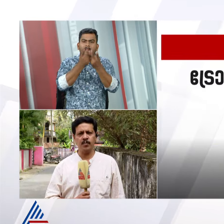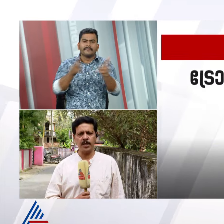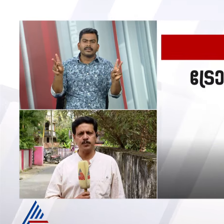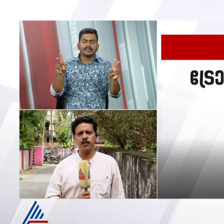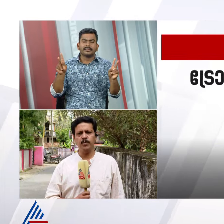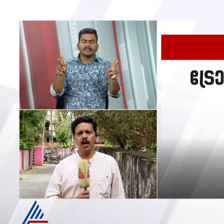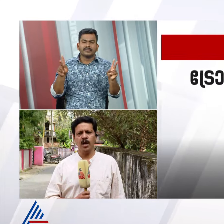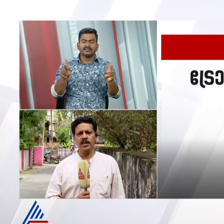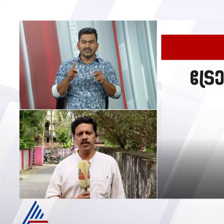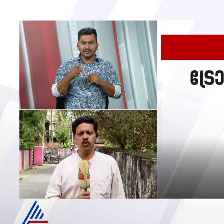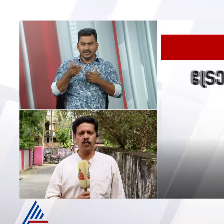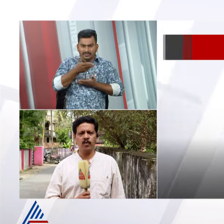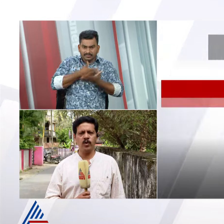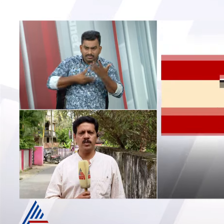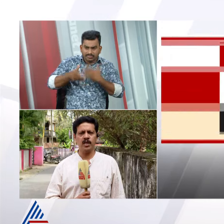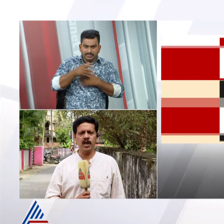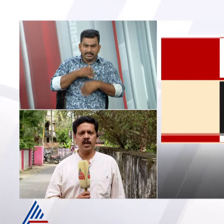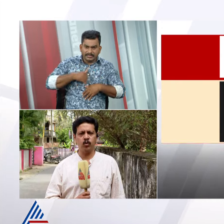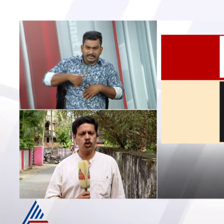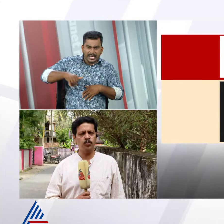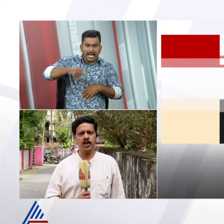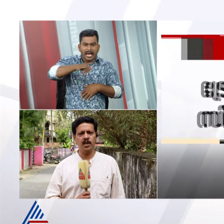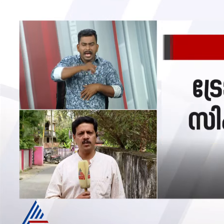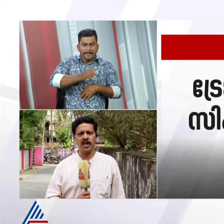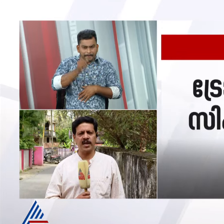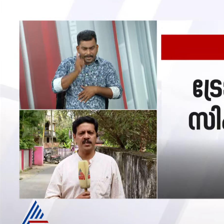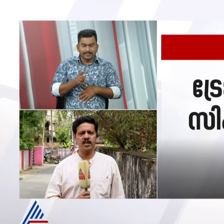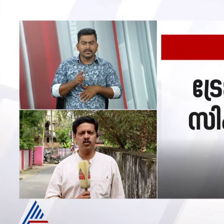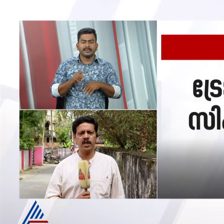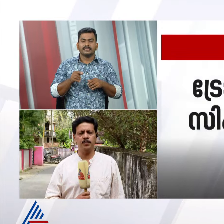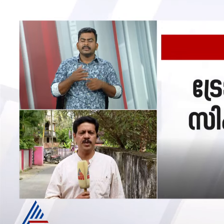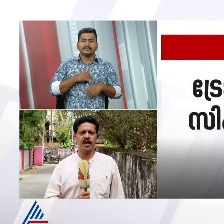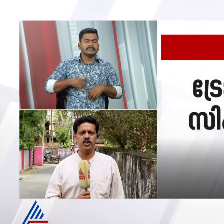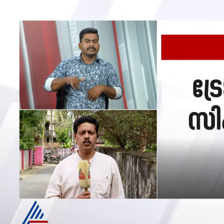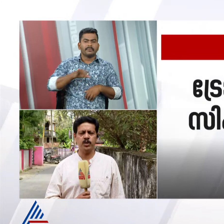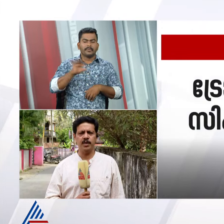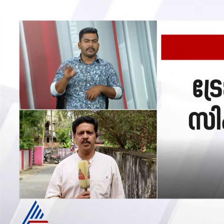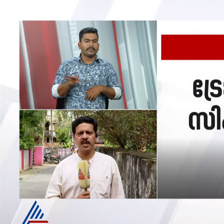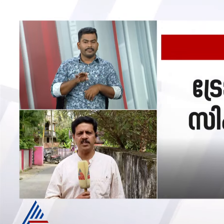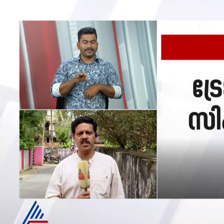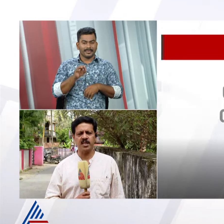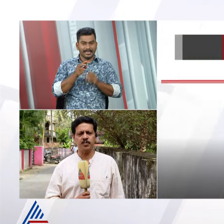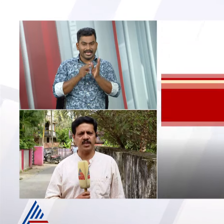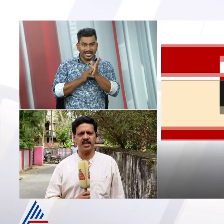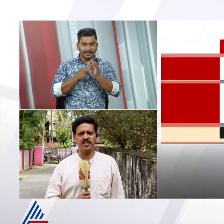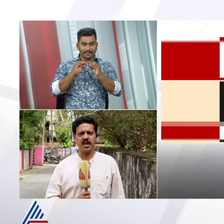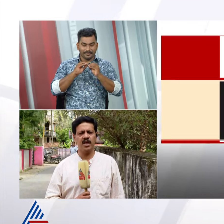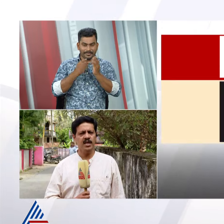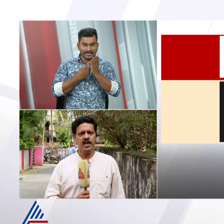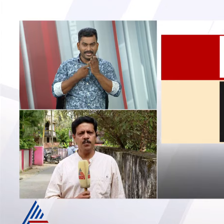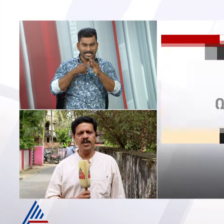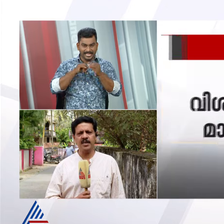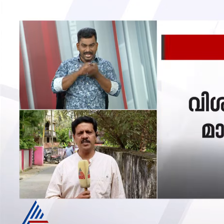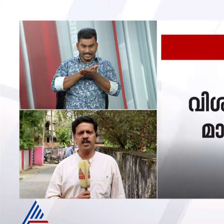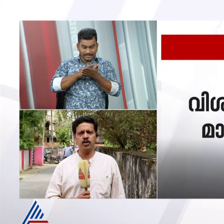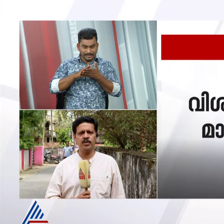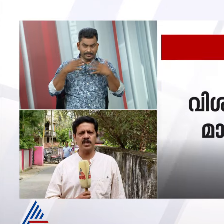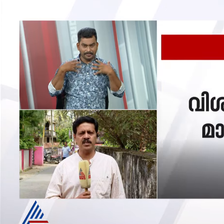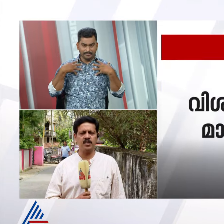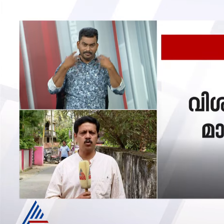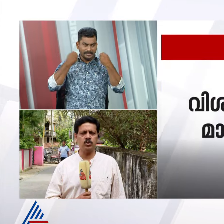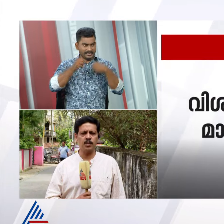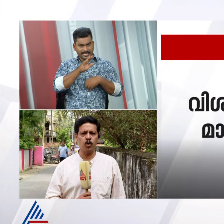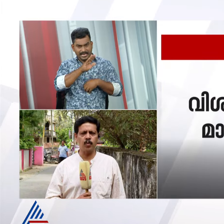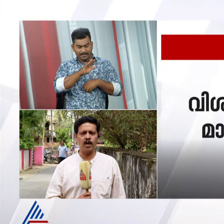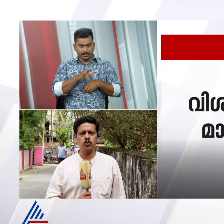വിവാദത്തിൽ പരസ്പരം ഈ ഉള്ള വാഗ്വാദത്തിൽ ഒട്ടും തടയിടാതെ നിൽക്കുന്ന എം ബി രാജേഷുമുണ്ട്. എം ബി രാജേഷ് ഇതിനകത്ത് പ്രതികരിച്ചിട്ടില്ല. എം ബി രാജേഷാണ് ഒരു